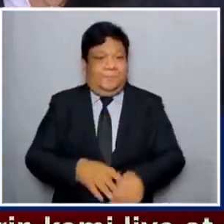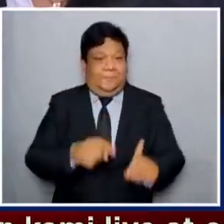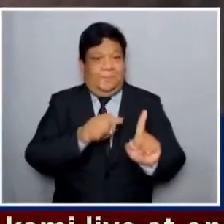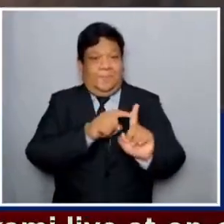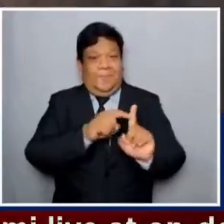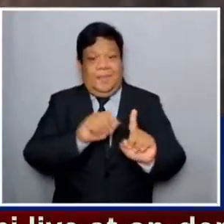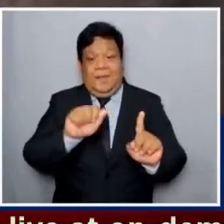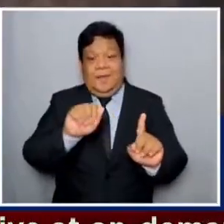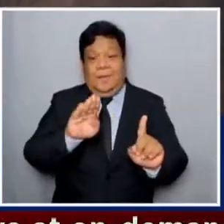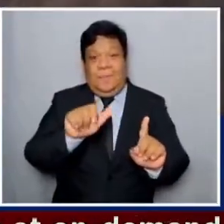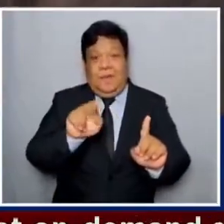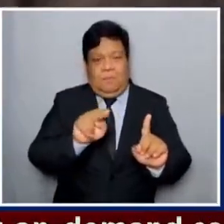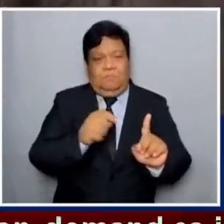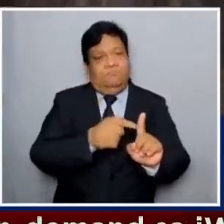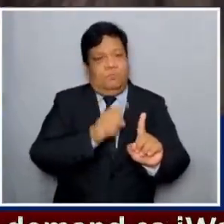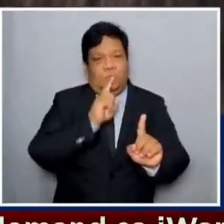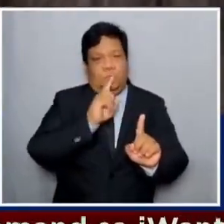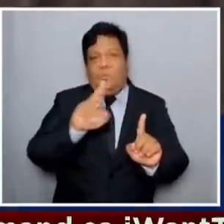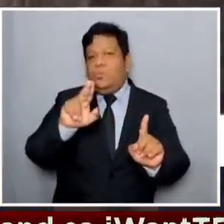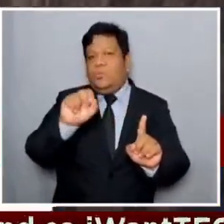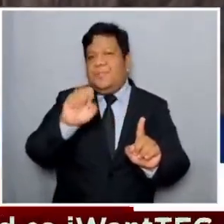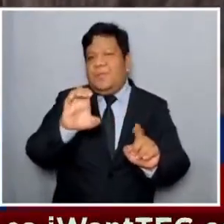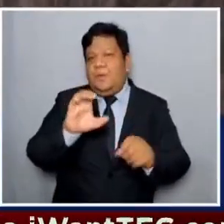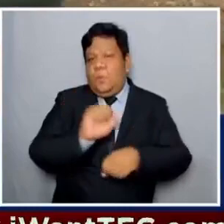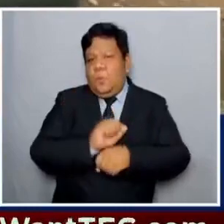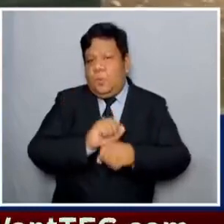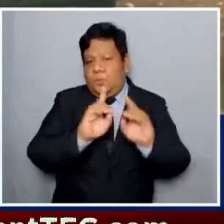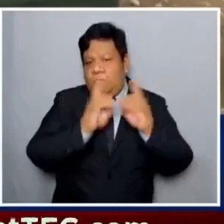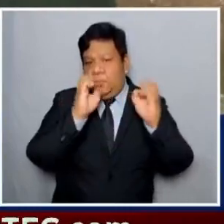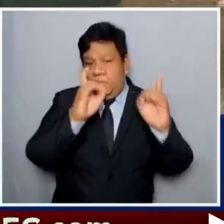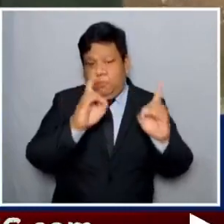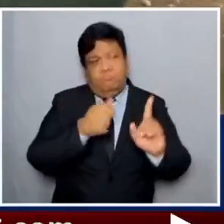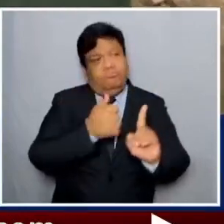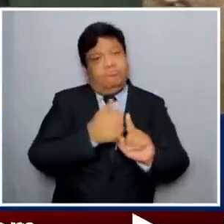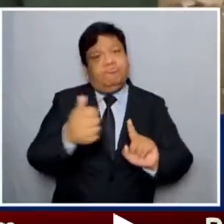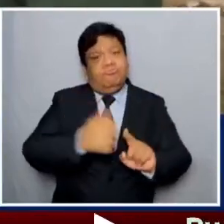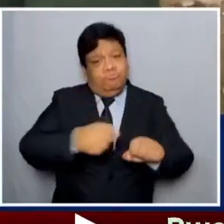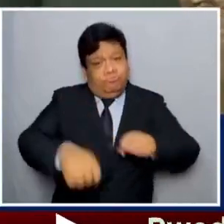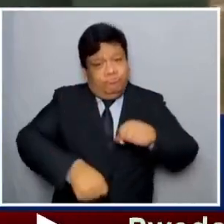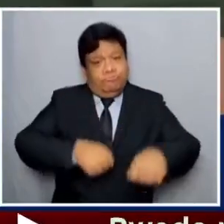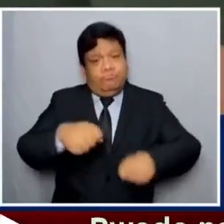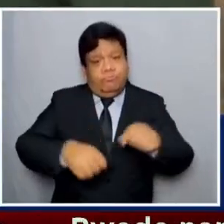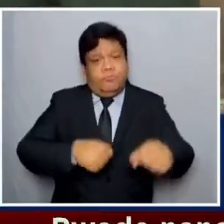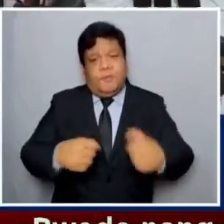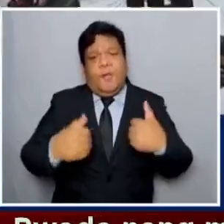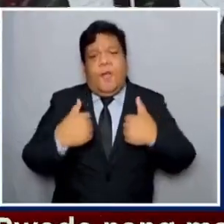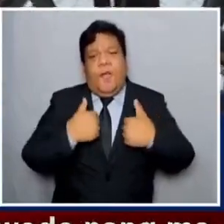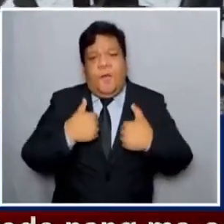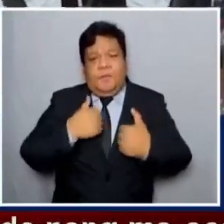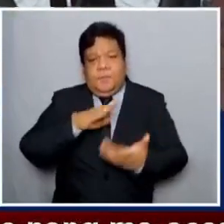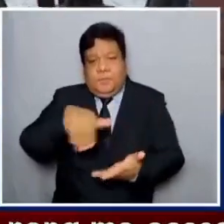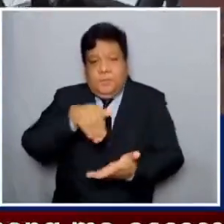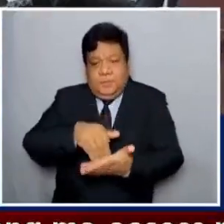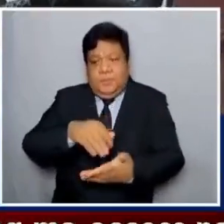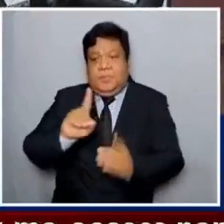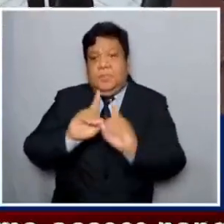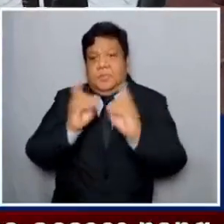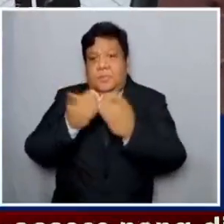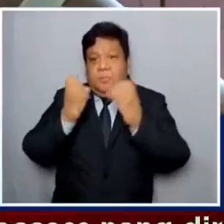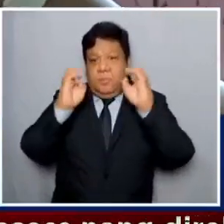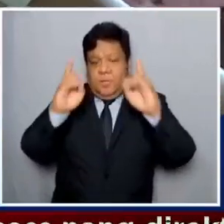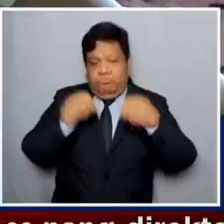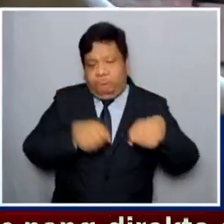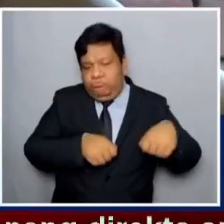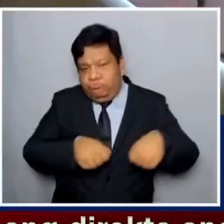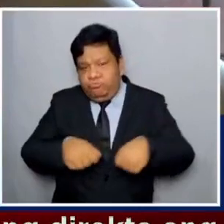nagbibisikleta rin isang beses sa isang linggo papasok sa trabaho, meron ng end of trip facilities sa DepEd Central Office sa